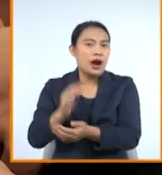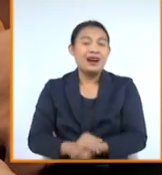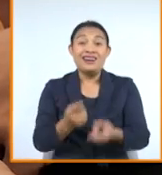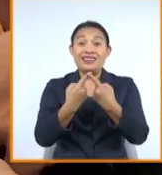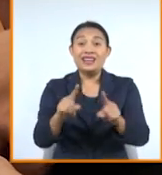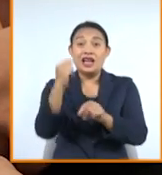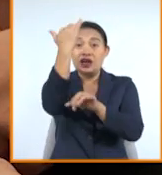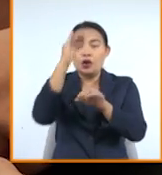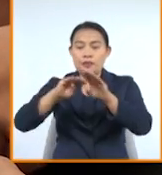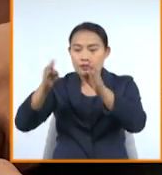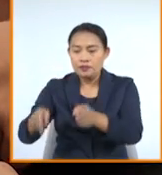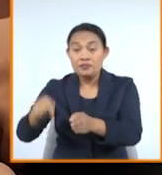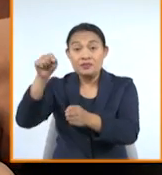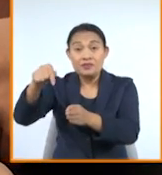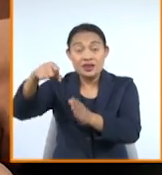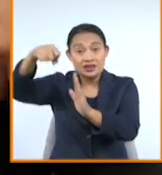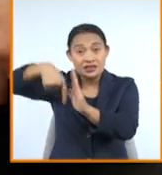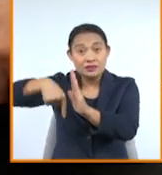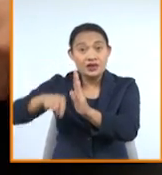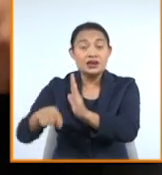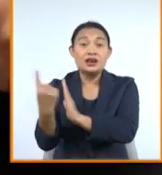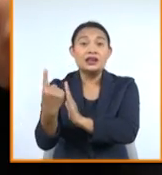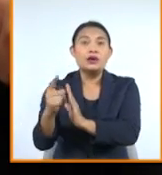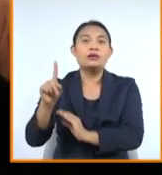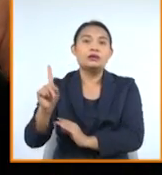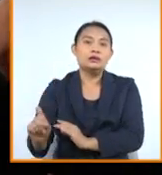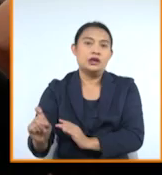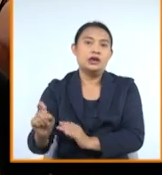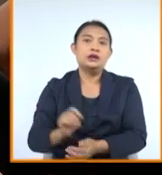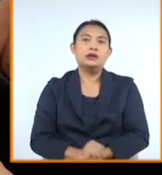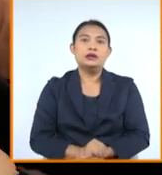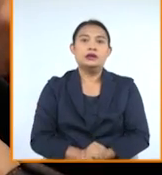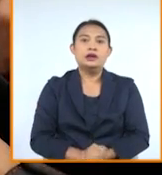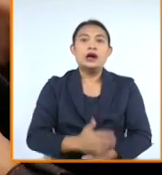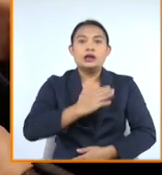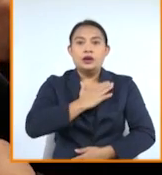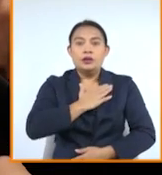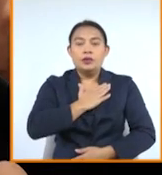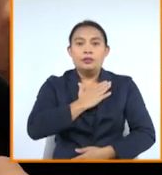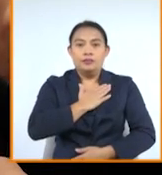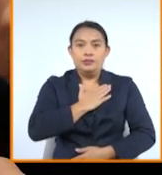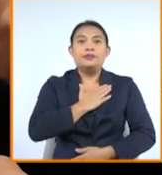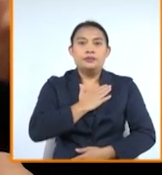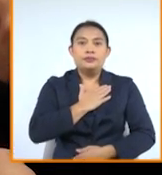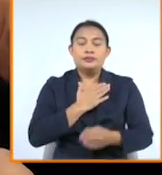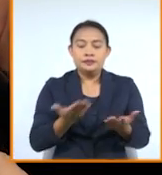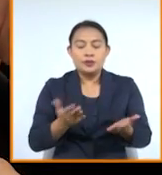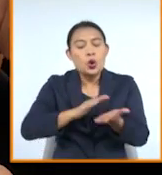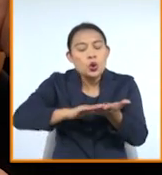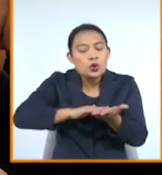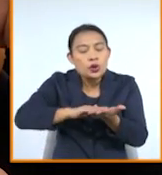ครื่องเดียวปล่อยให้เสียหลังจากที่ผมโดนขอโท